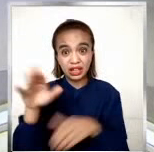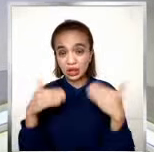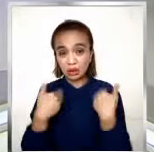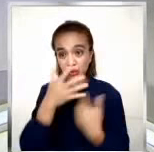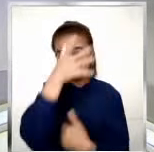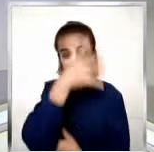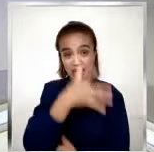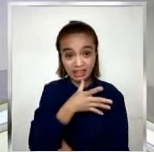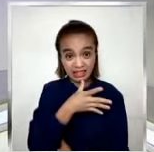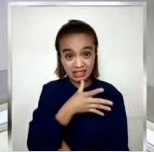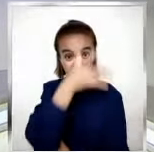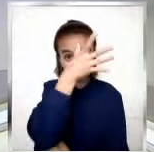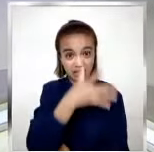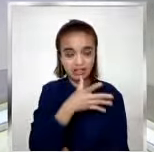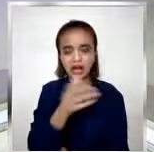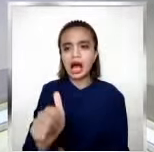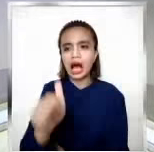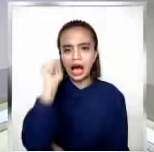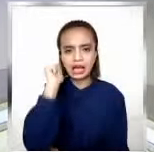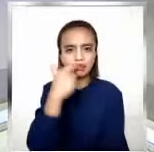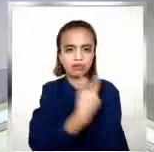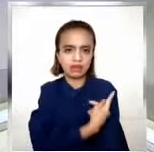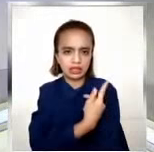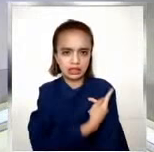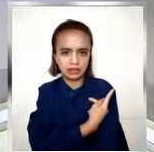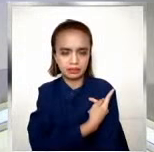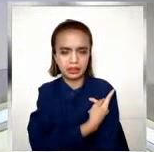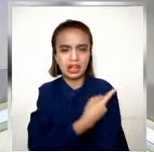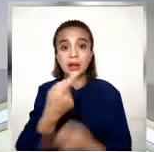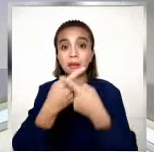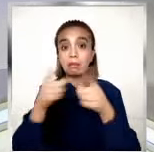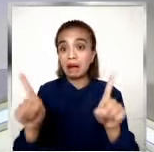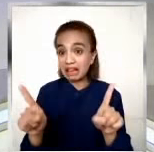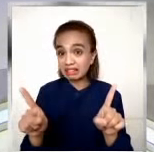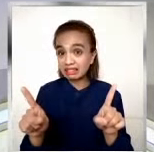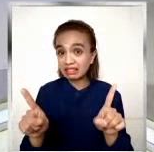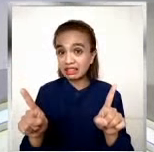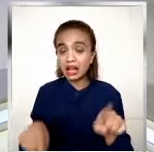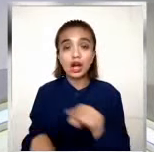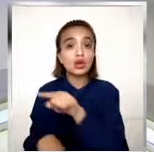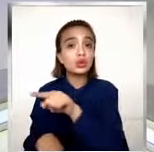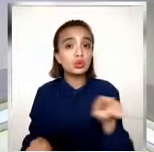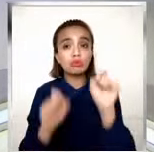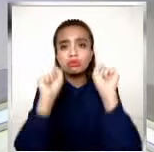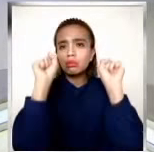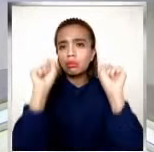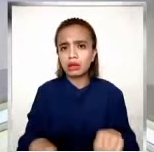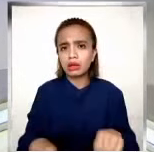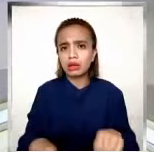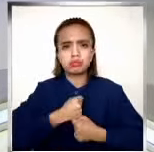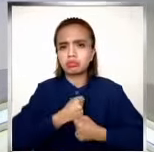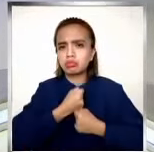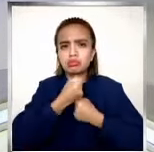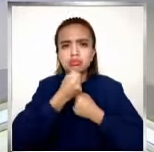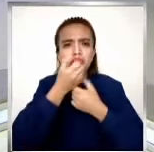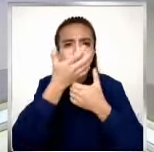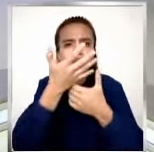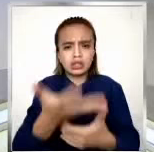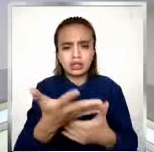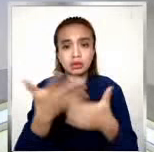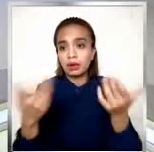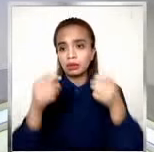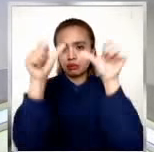kanilang mga anak. Kaso, kapuso, pwede mo rin iparinig ang boses mo sa mga social media